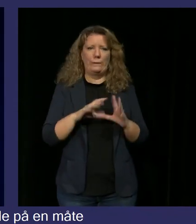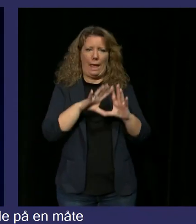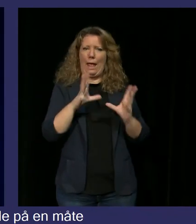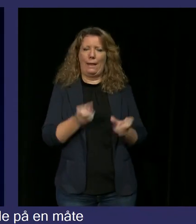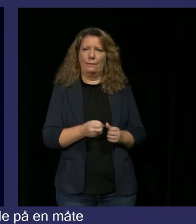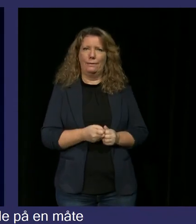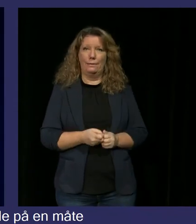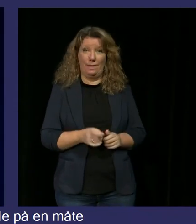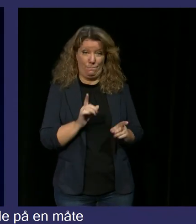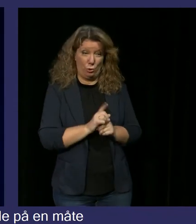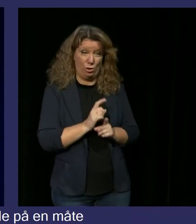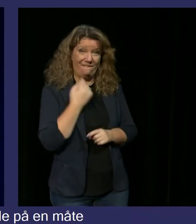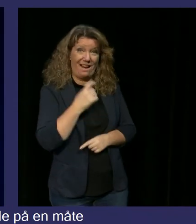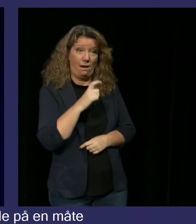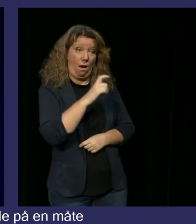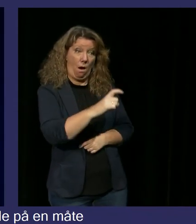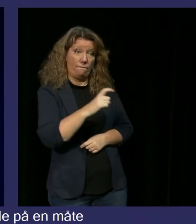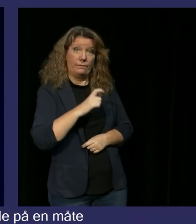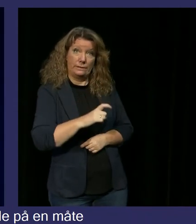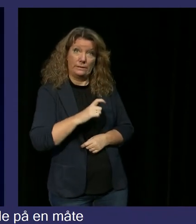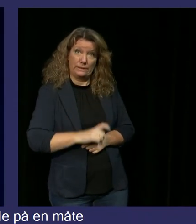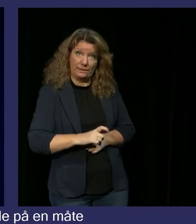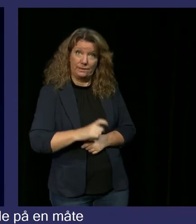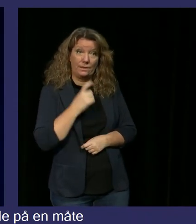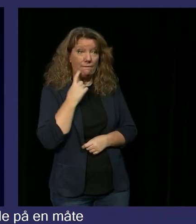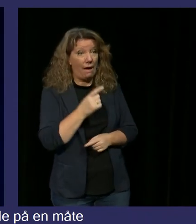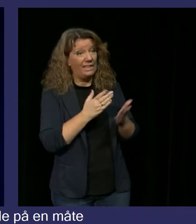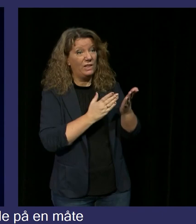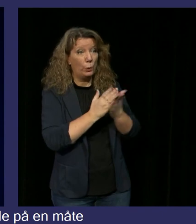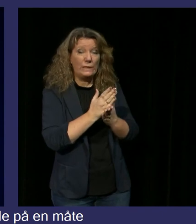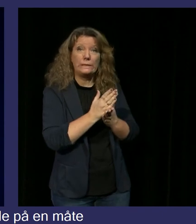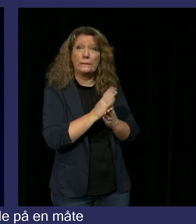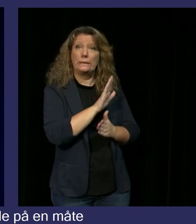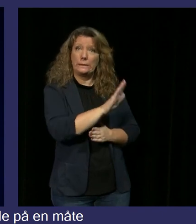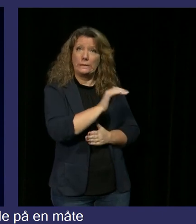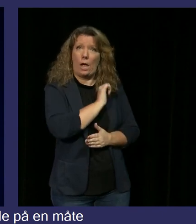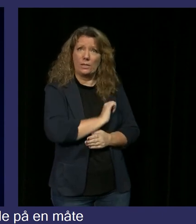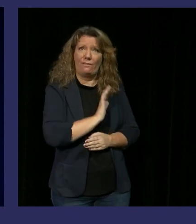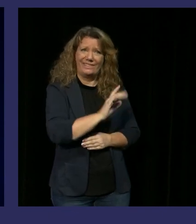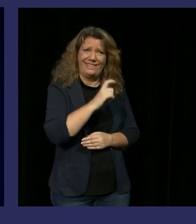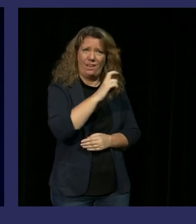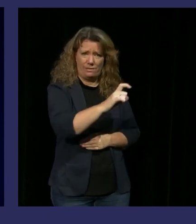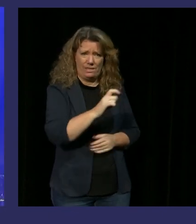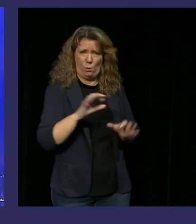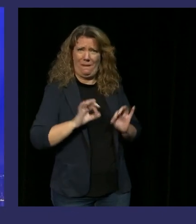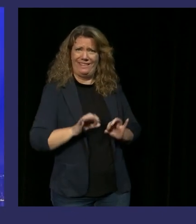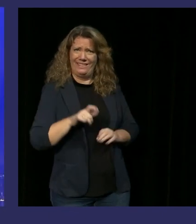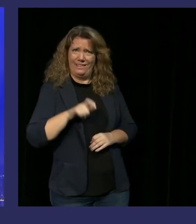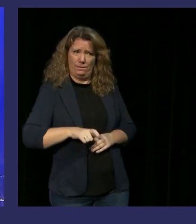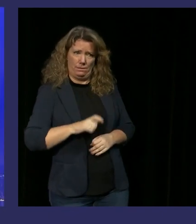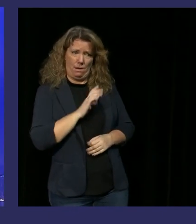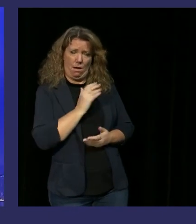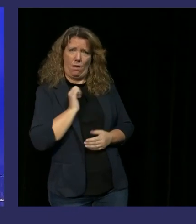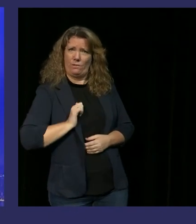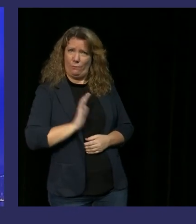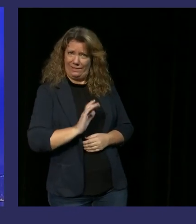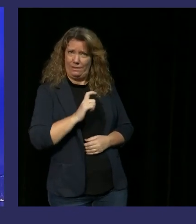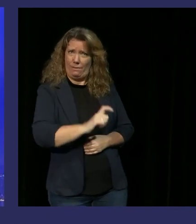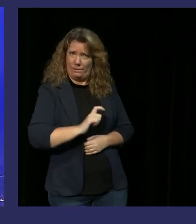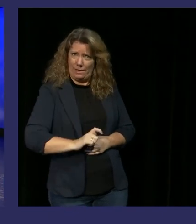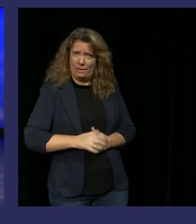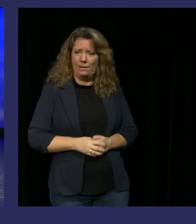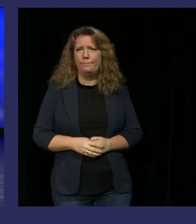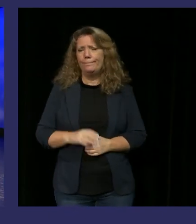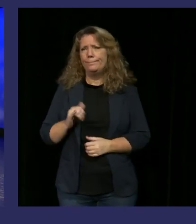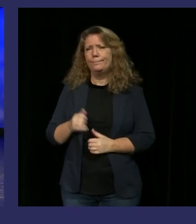avsnitt, eller hver jurist og hver medisiner hadde på en måte ansvar for hvert sitt avsnitt? I det medisinske, ja. Akkurat. Hadde